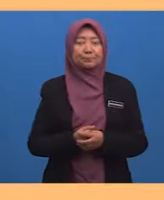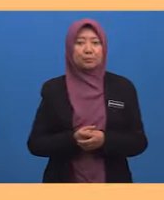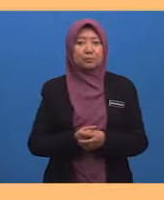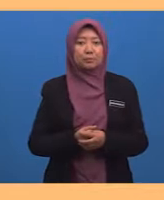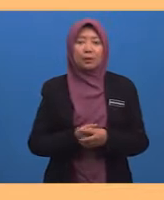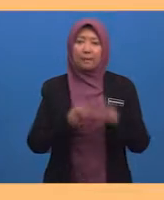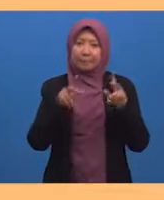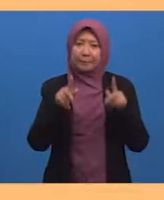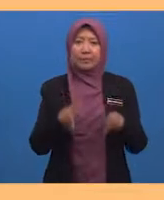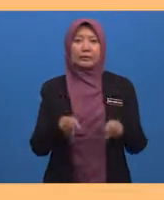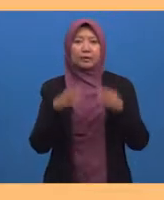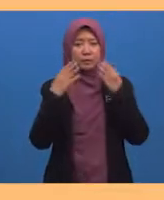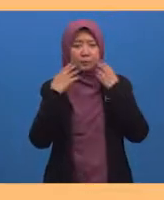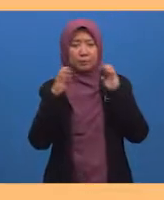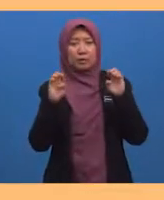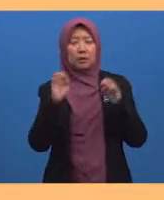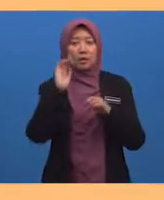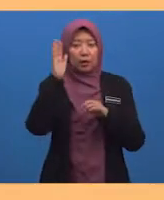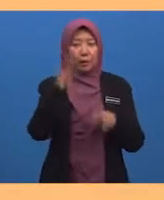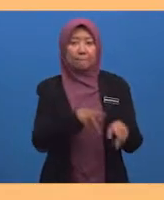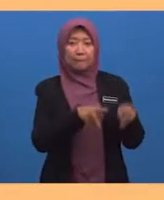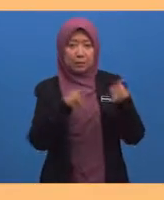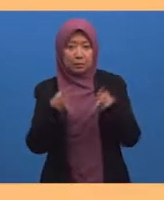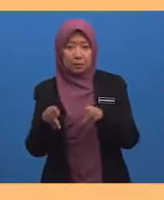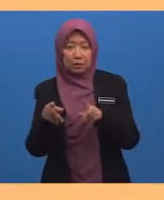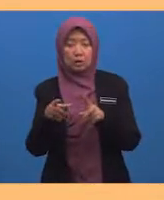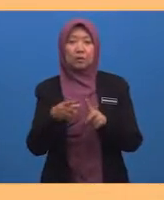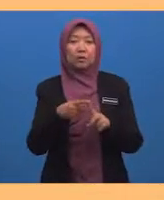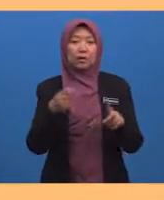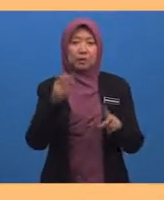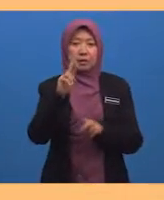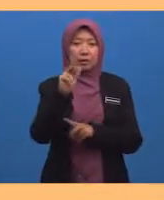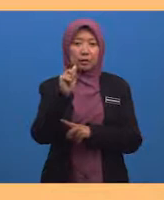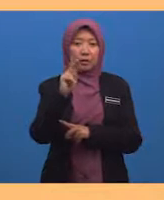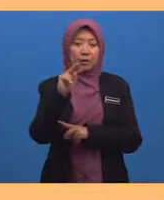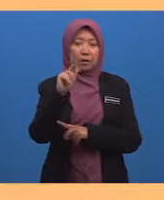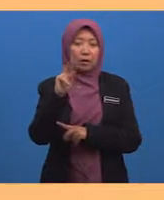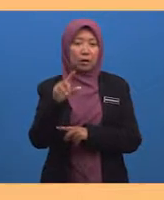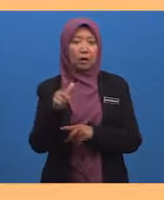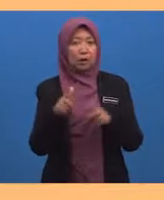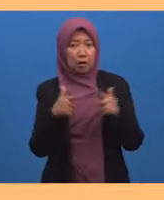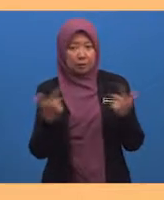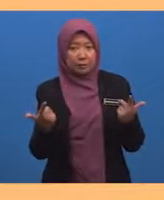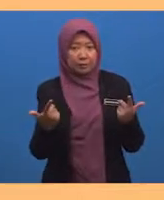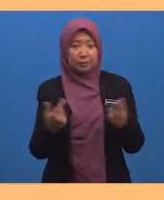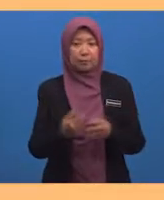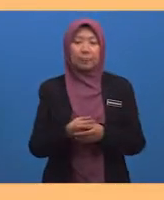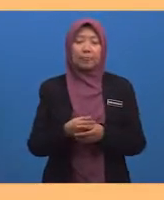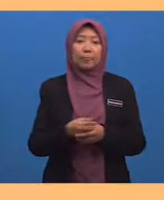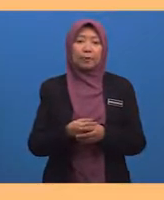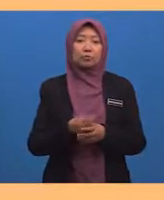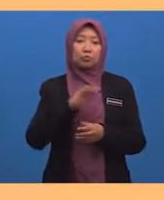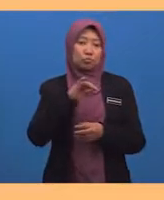Pelajar yang cemerlang akan berpindah dari satu rangkang ke rangkang lain. Malah, ada yang